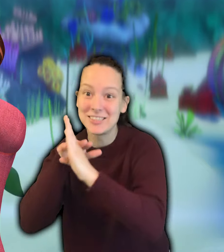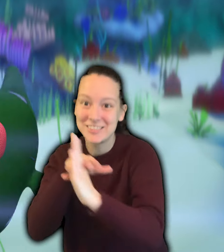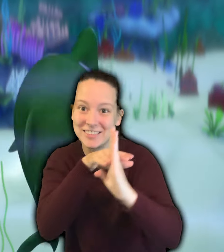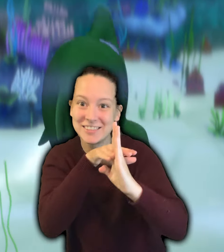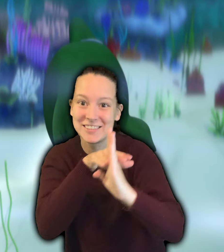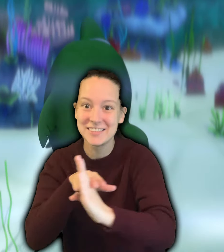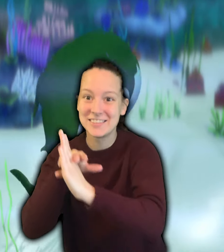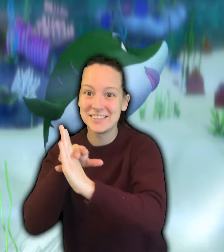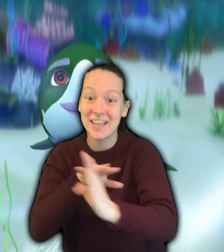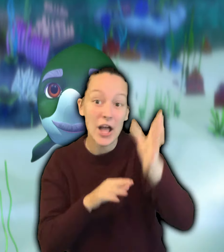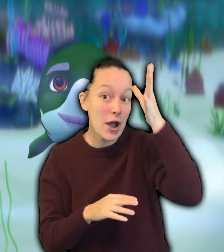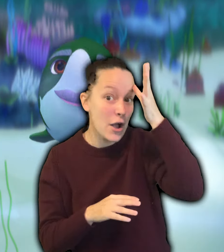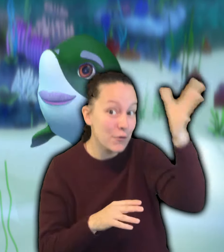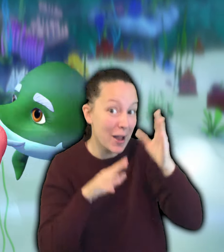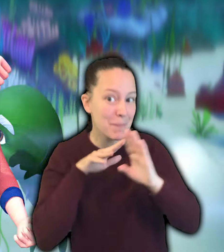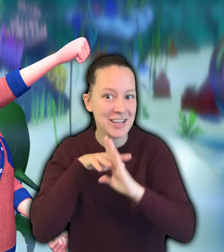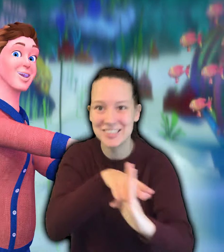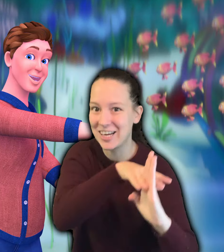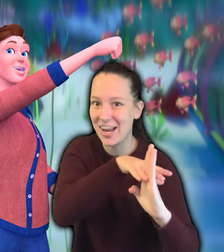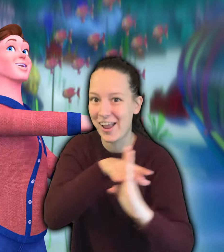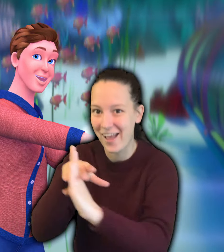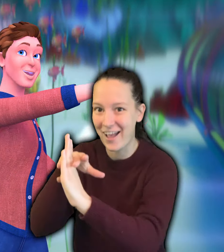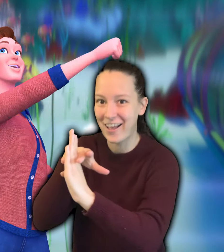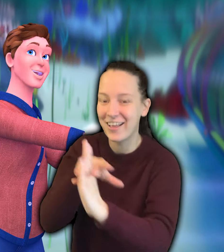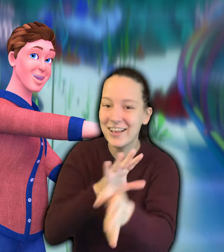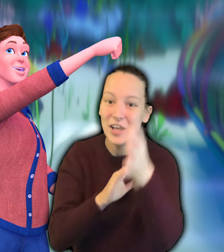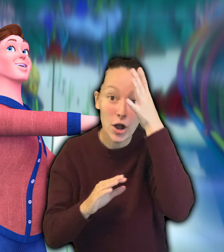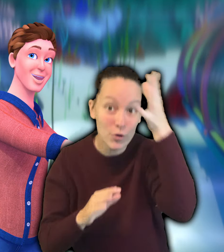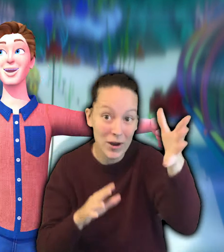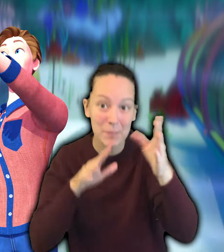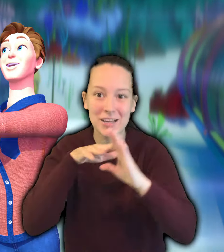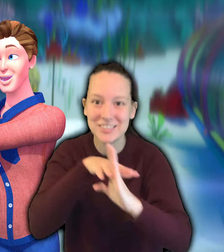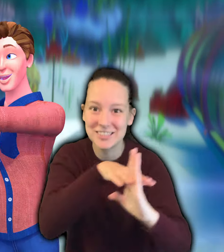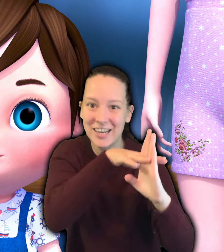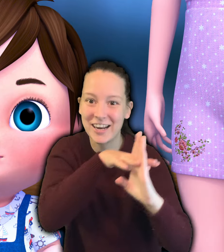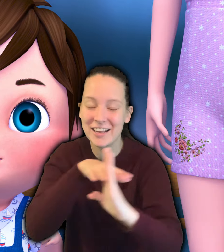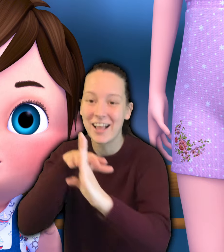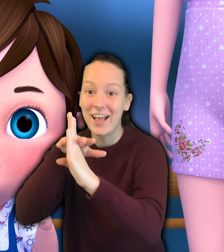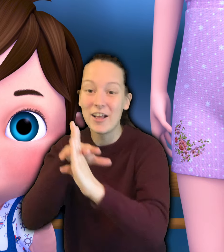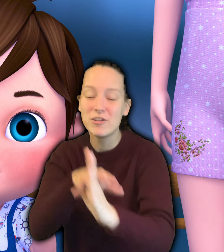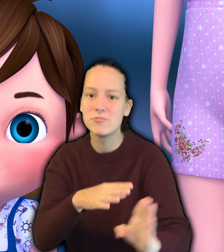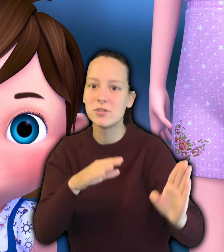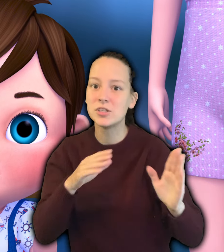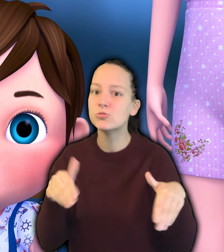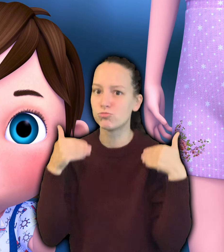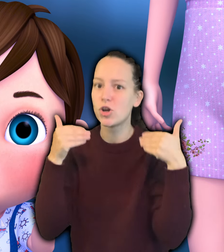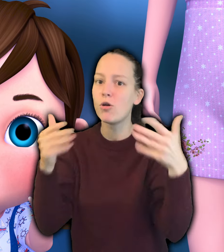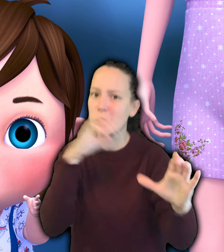おじザメおじメおじザメ